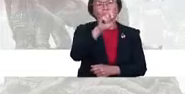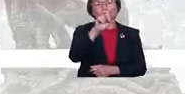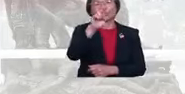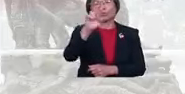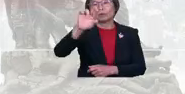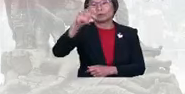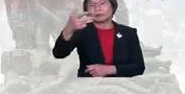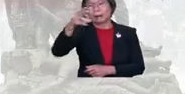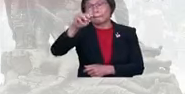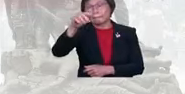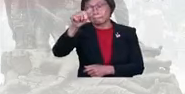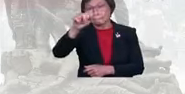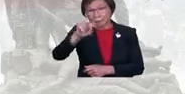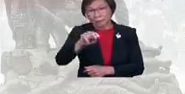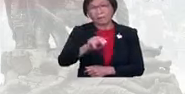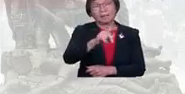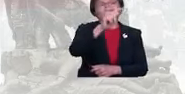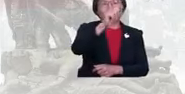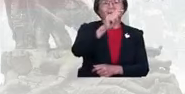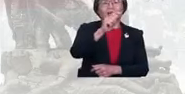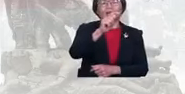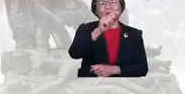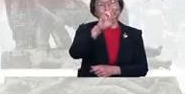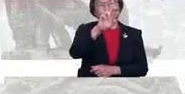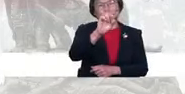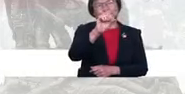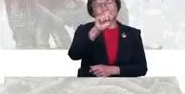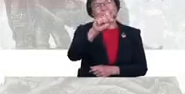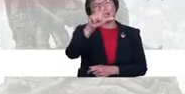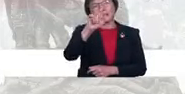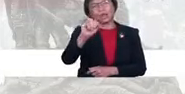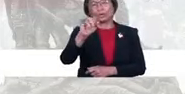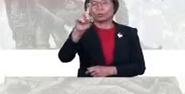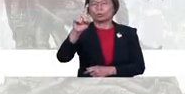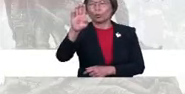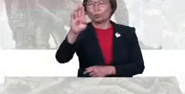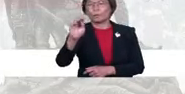datum as-saleh Rusli Doby dan